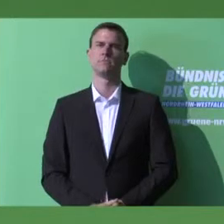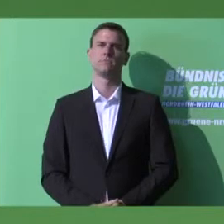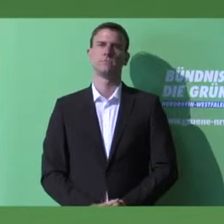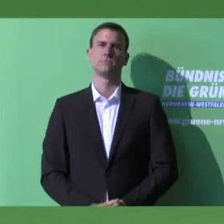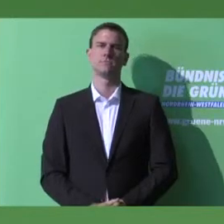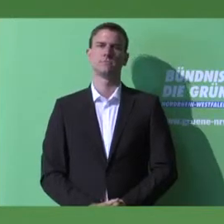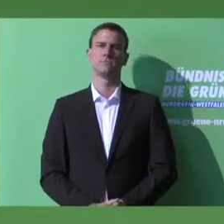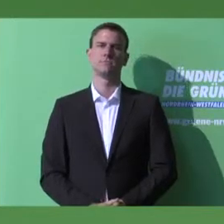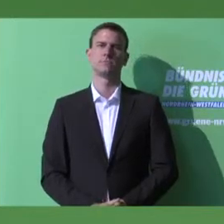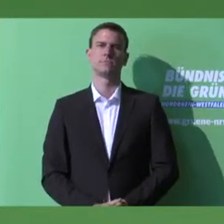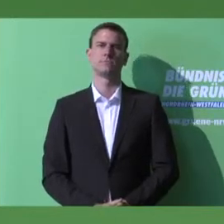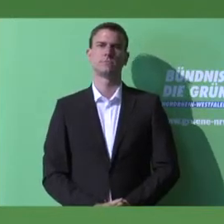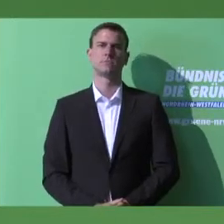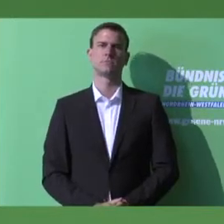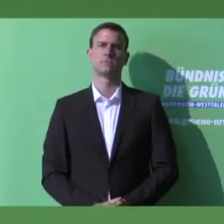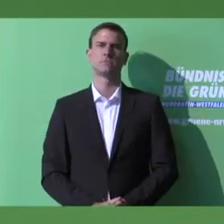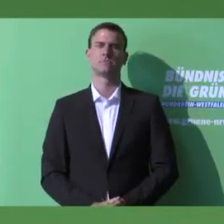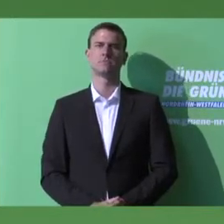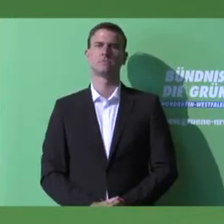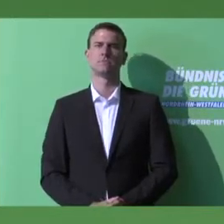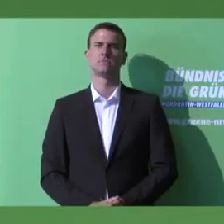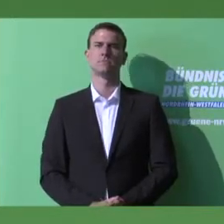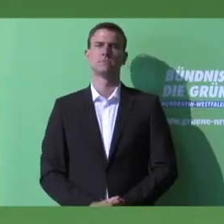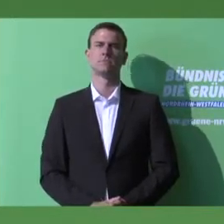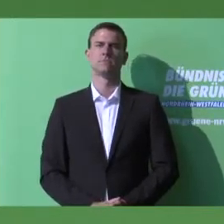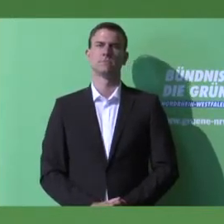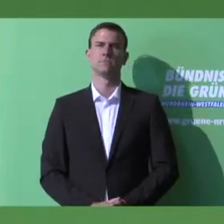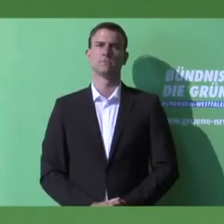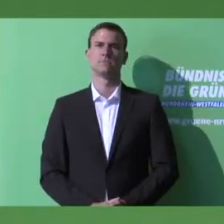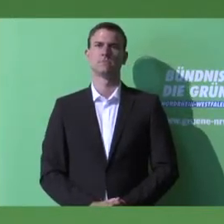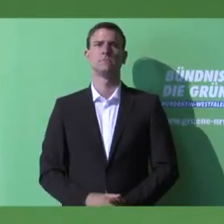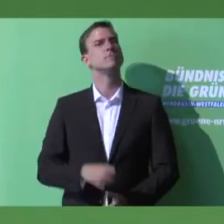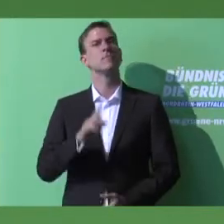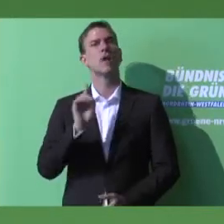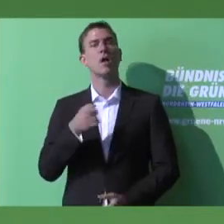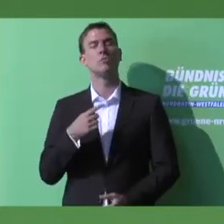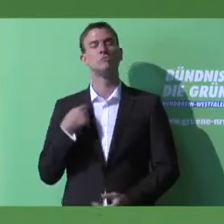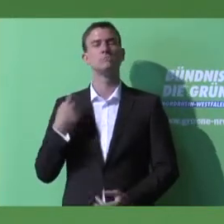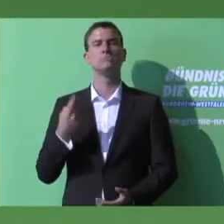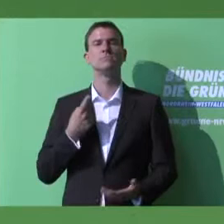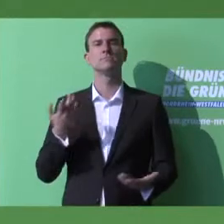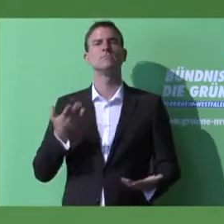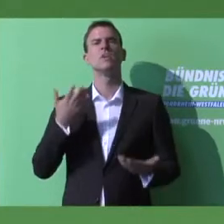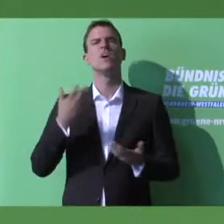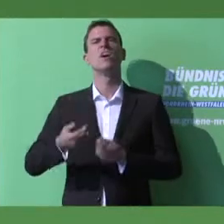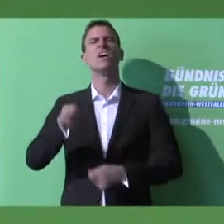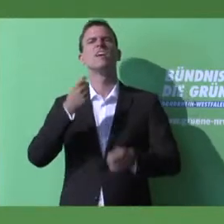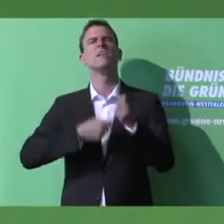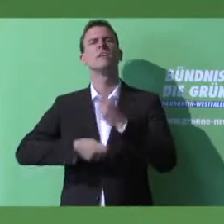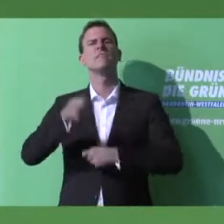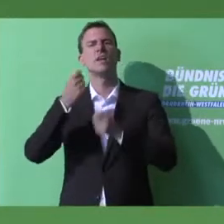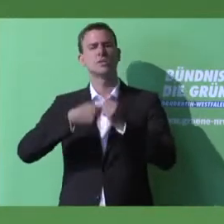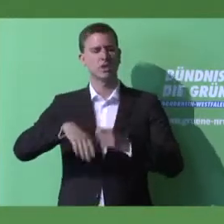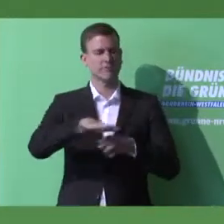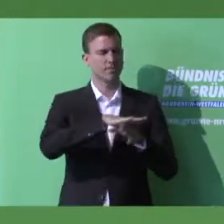Wir Grünen erlauben es uns, auch zu sagen, dass wirtschaftliche